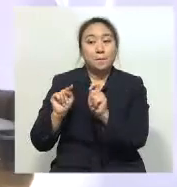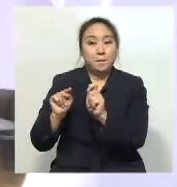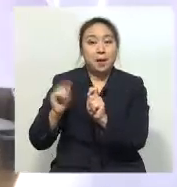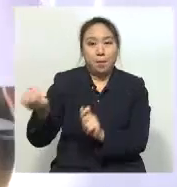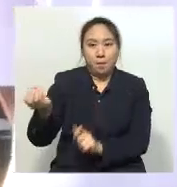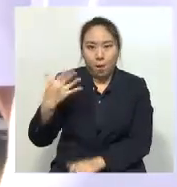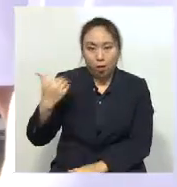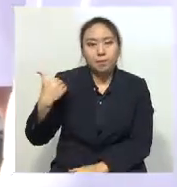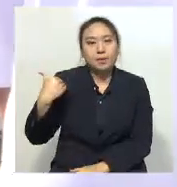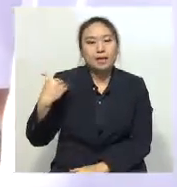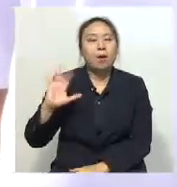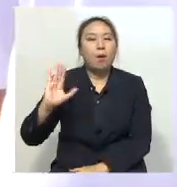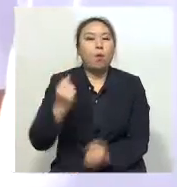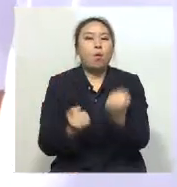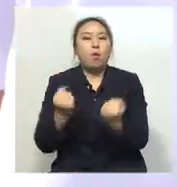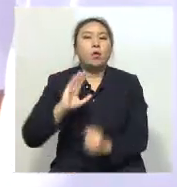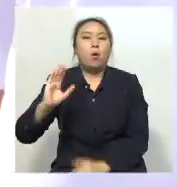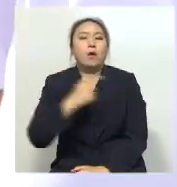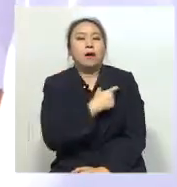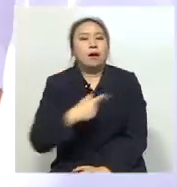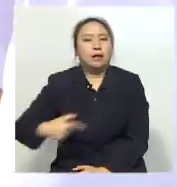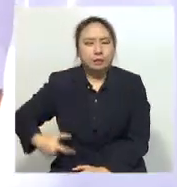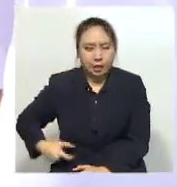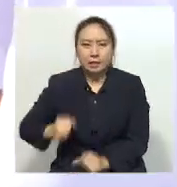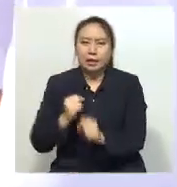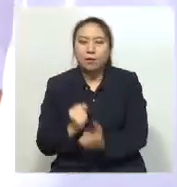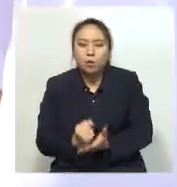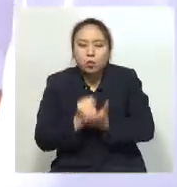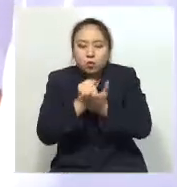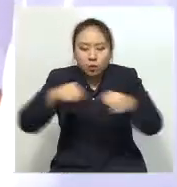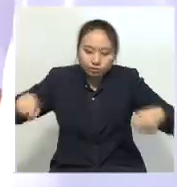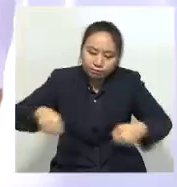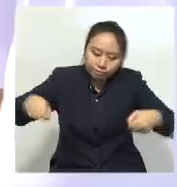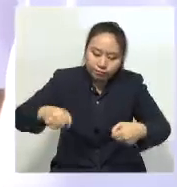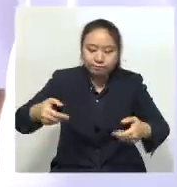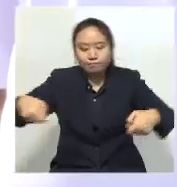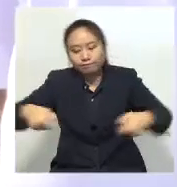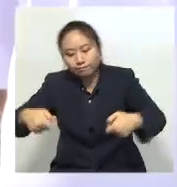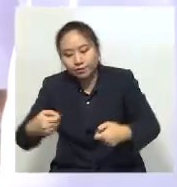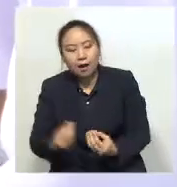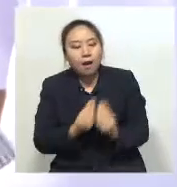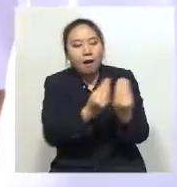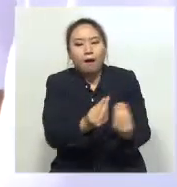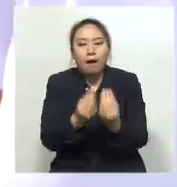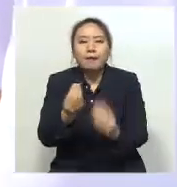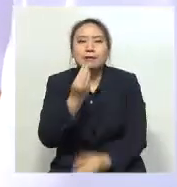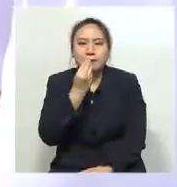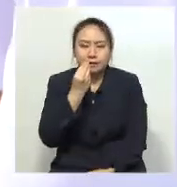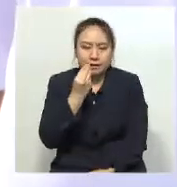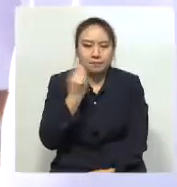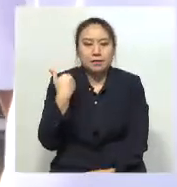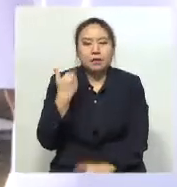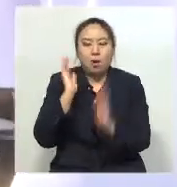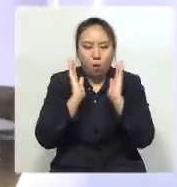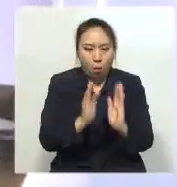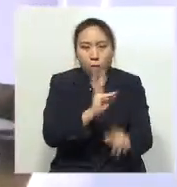ะมีครัวพระราชทานเคลื่อนที่นะครับที่จะมาสนับสนุนด้านอาหารแจกจ่ายให้แก่ราษฎรที่ถูกน้ำท่วมนะครับจำนวน